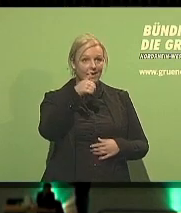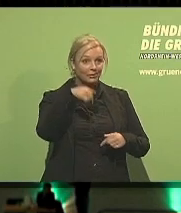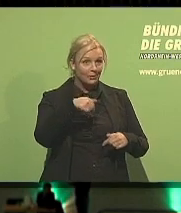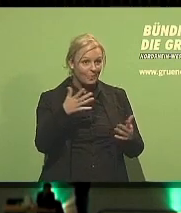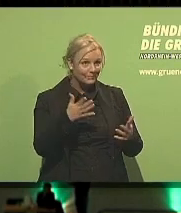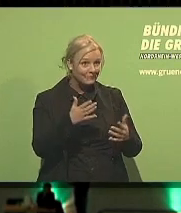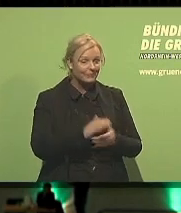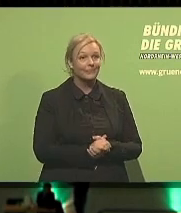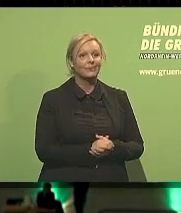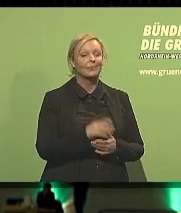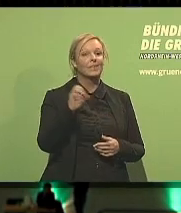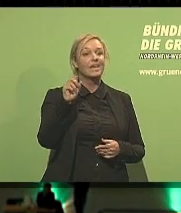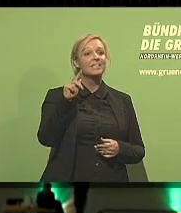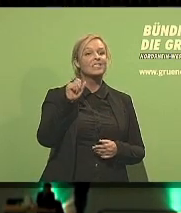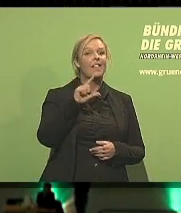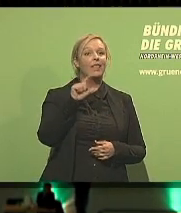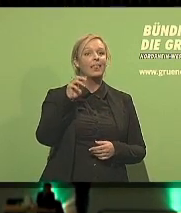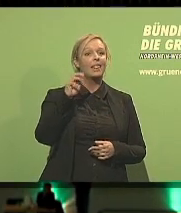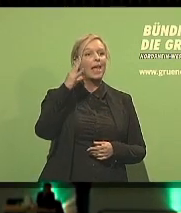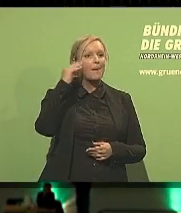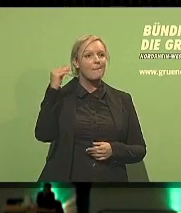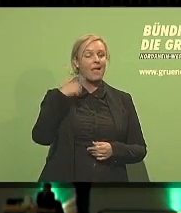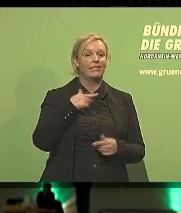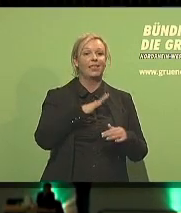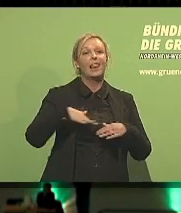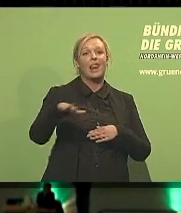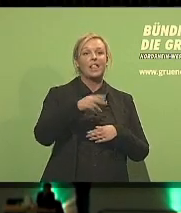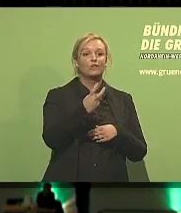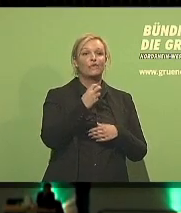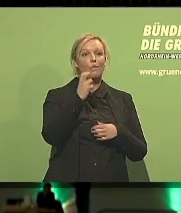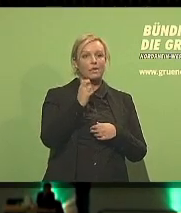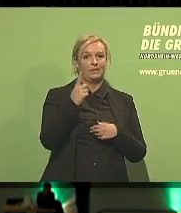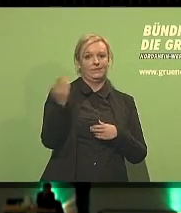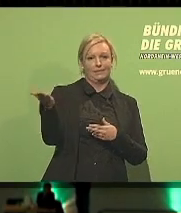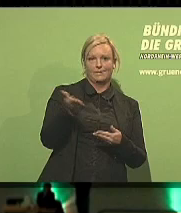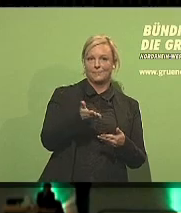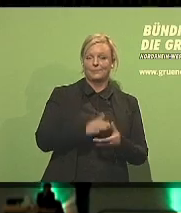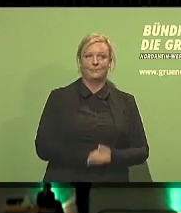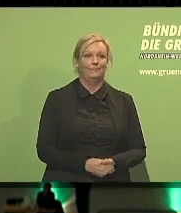nun Sven Lehmann, unseren Landesvorsitzenden, nach vorne bitten.